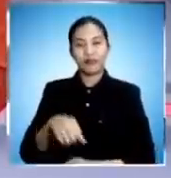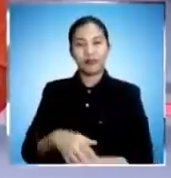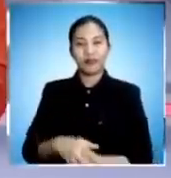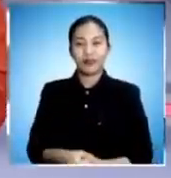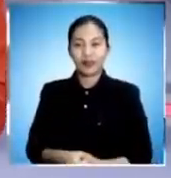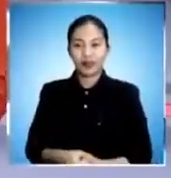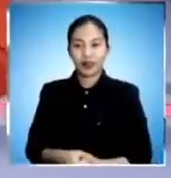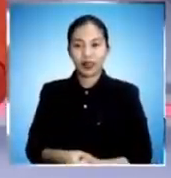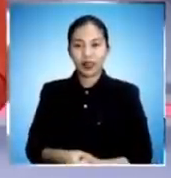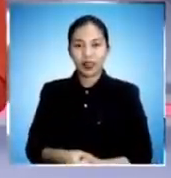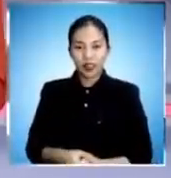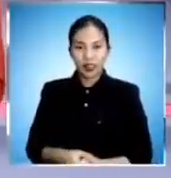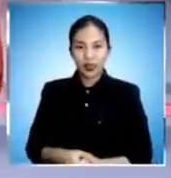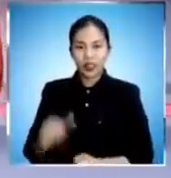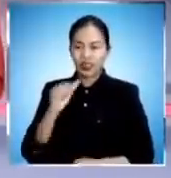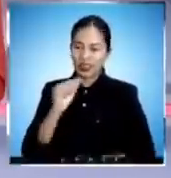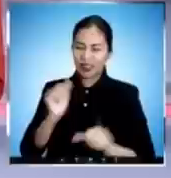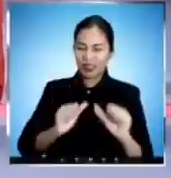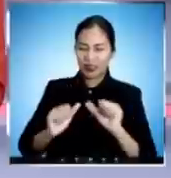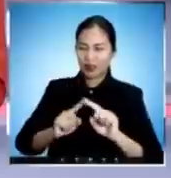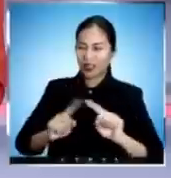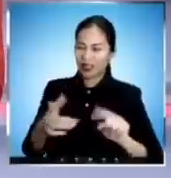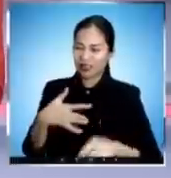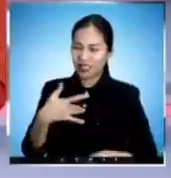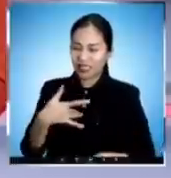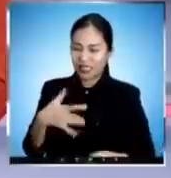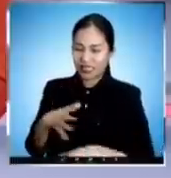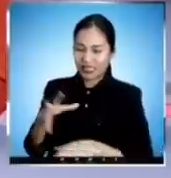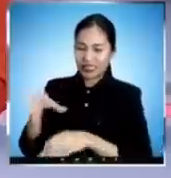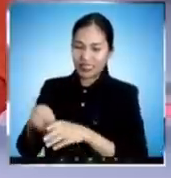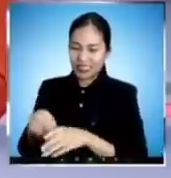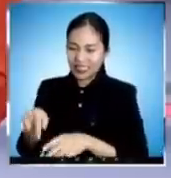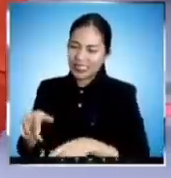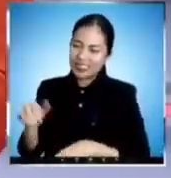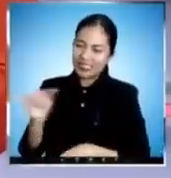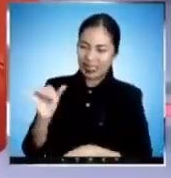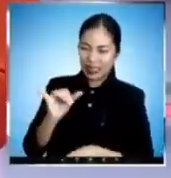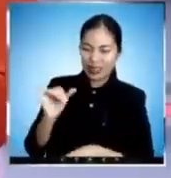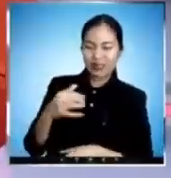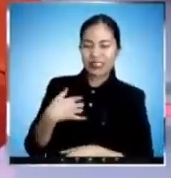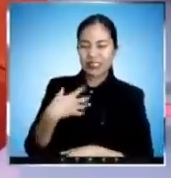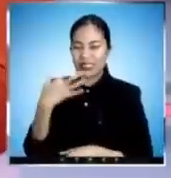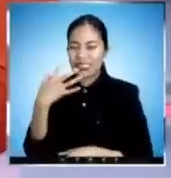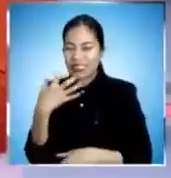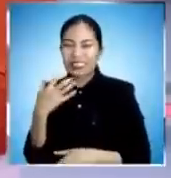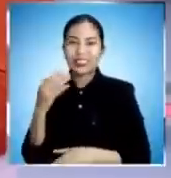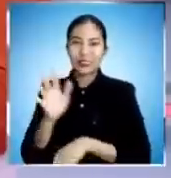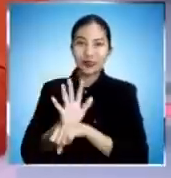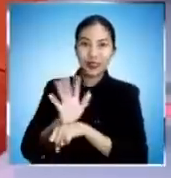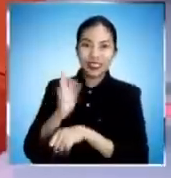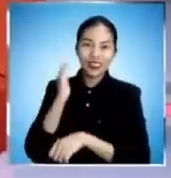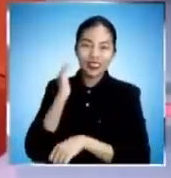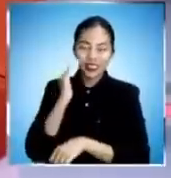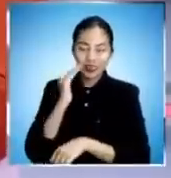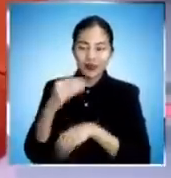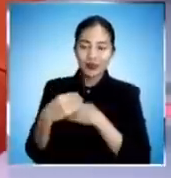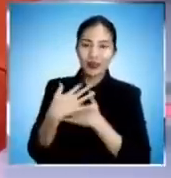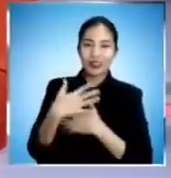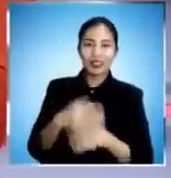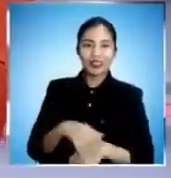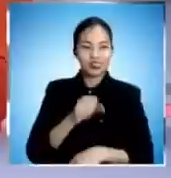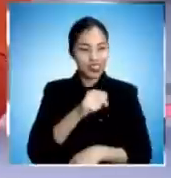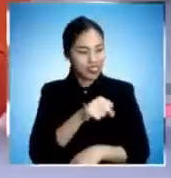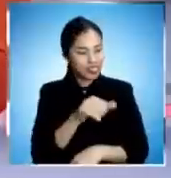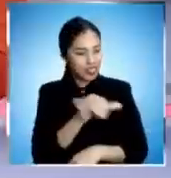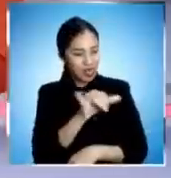inaapi, pero inis na inis ka sa nang aaping kontrabida ay nakakagigil. Gaya mo, marami ang relate dyan, Susan.